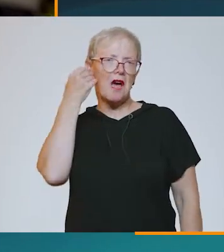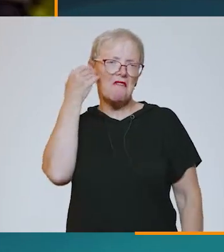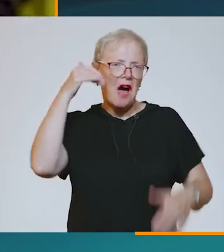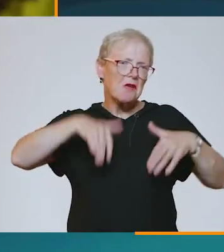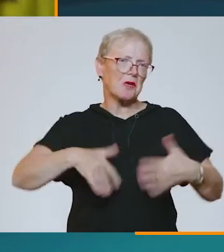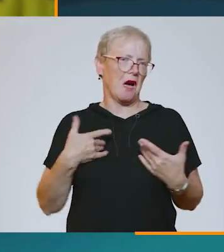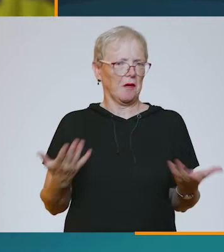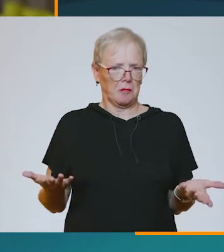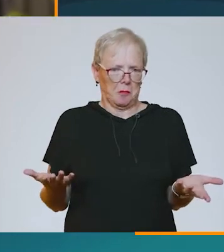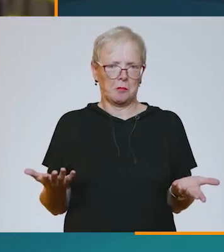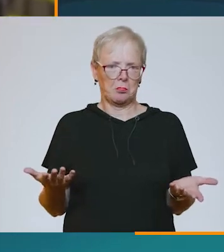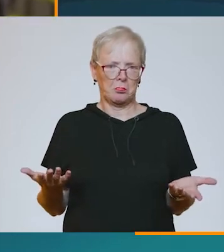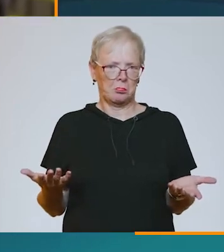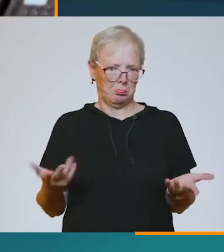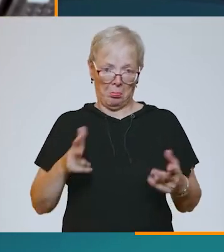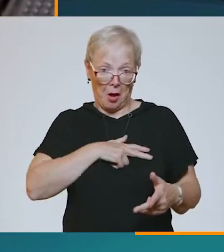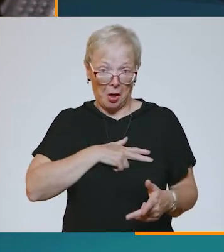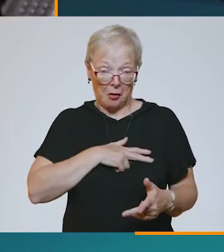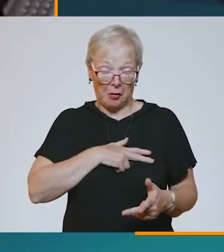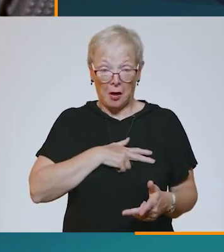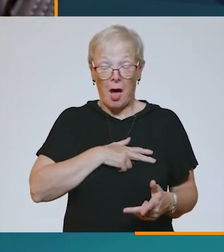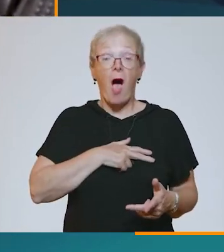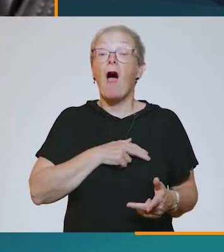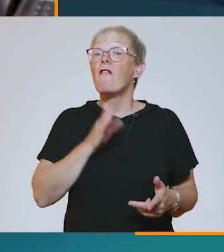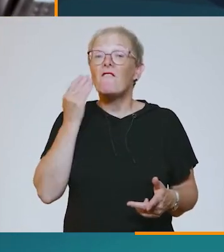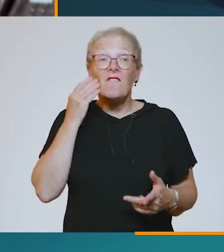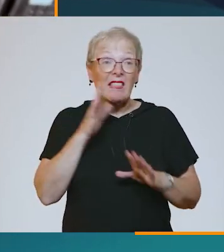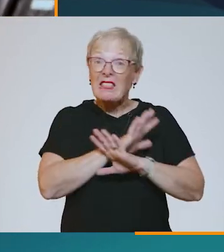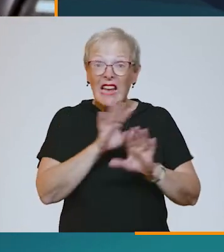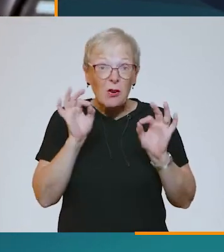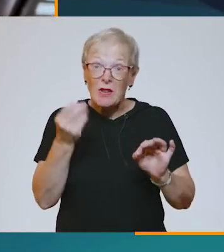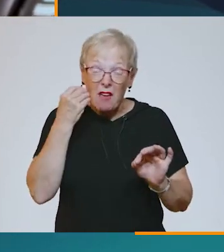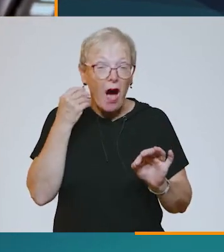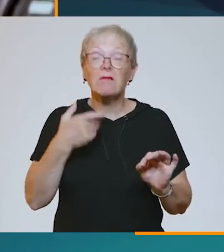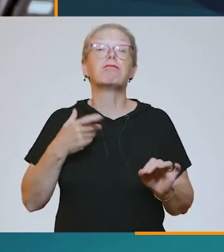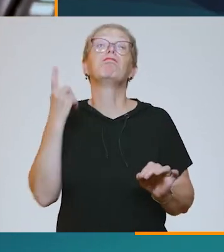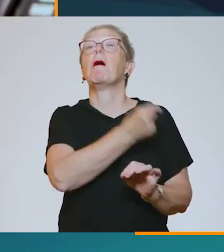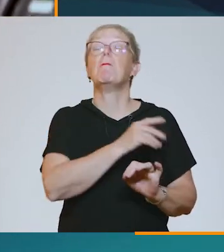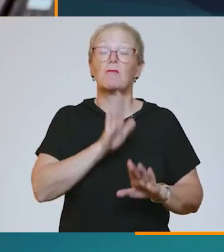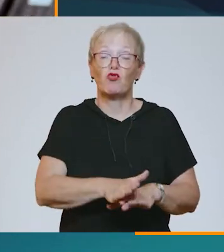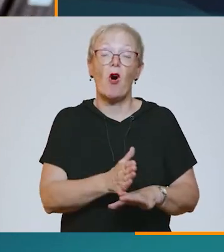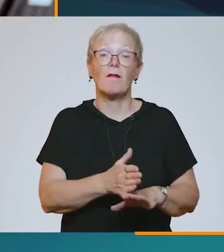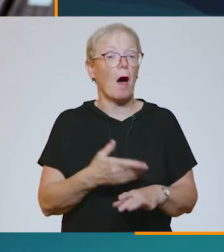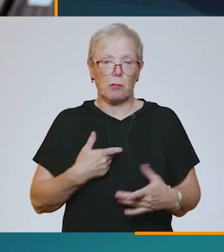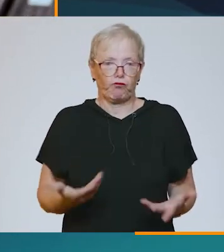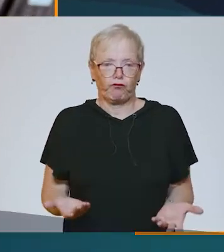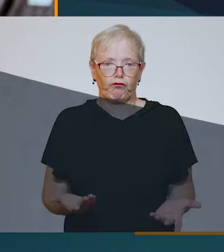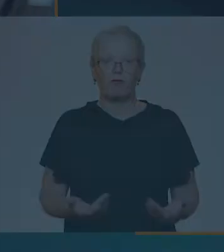durchweg eigentlich gute Erfahrungen gemacht. Ganz ehrlich, ich wäre gar nicht so lange hier, wenn das nicht so wäre.